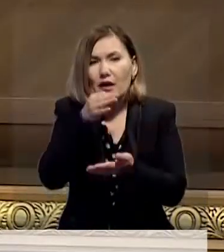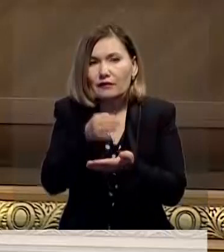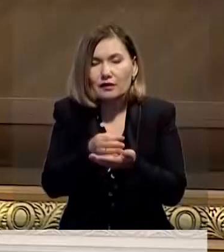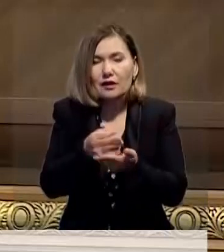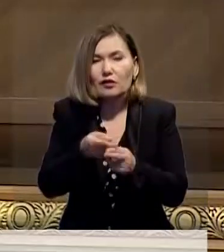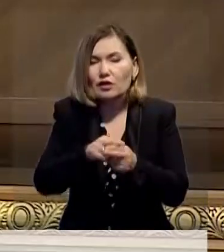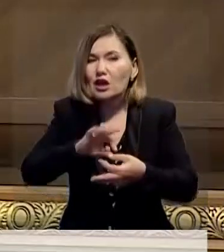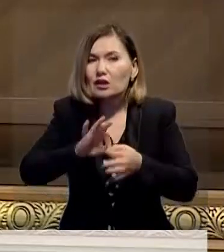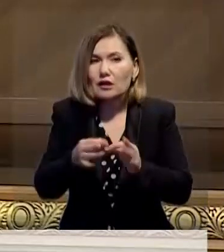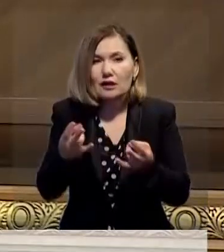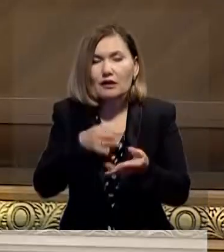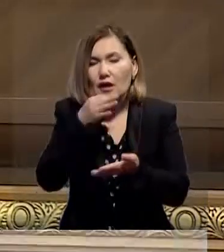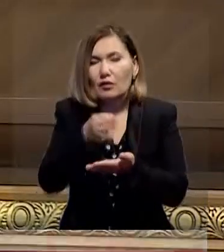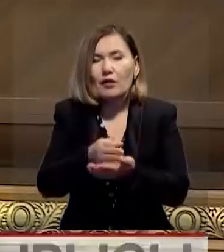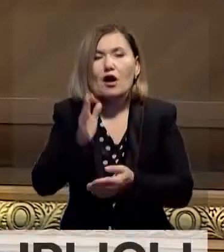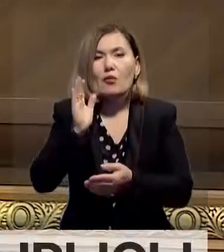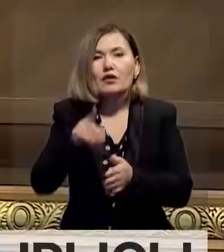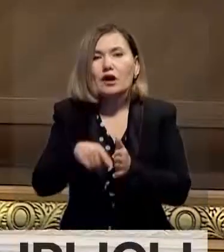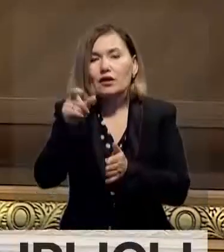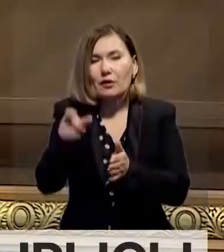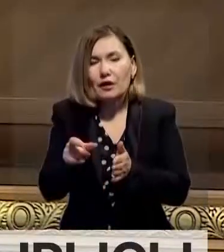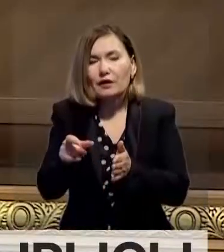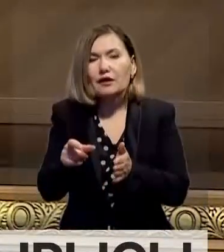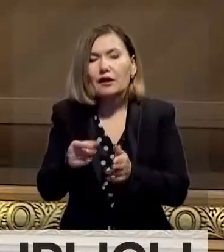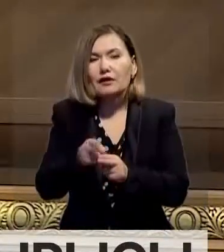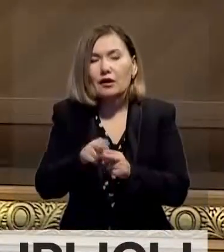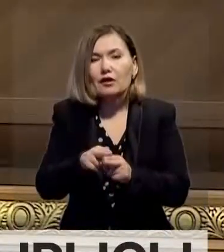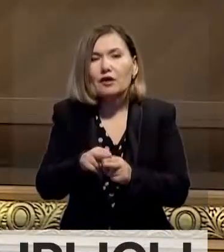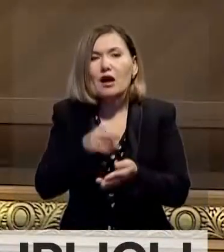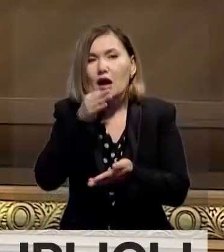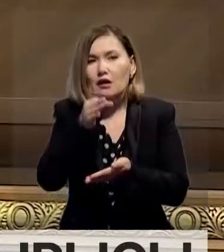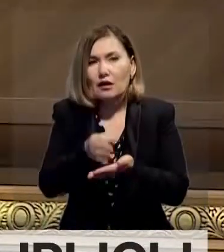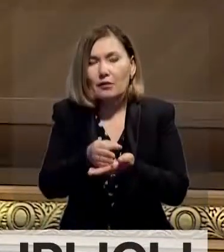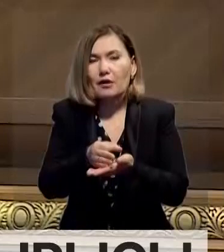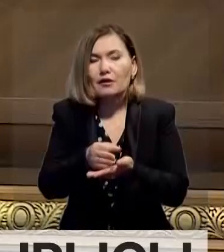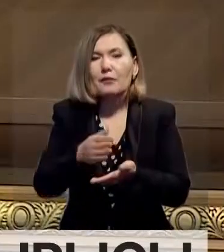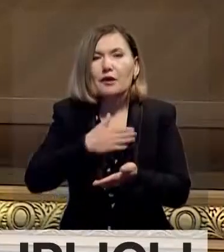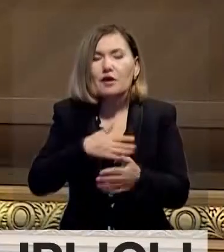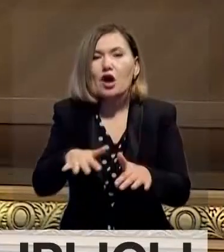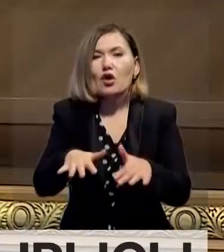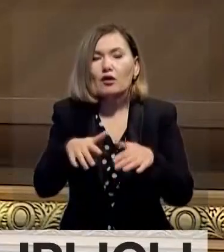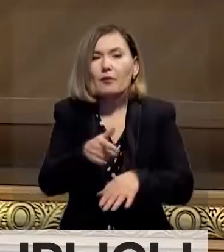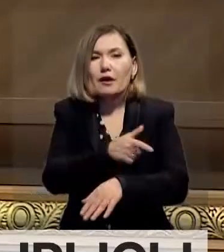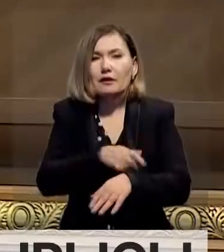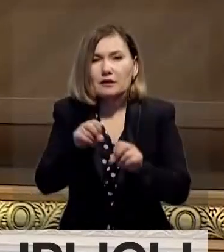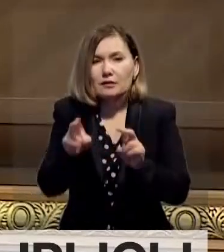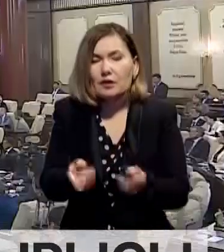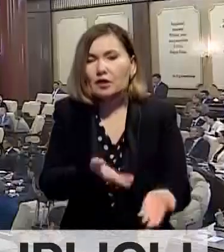жағдай жалғаса берсе, болашақта депутаттық сауалға ауызша жауап беру үшін біз үкімет мүшелерін